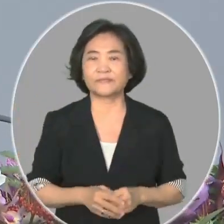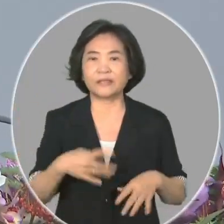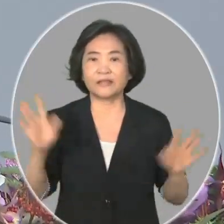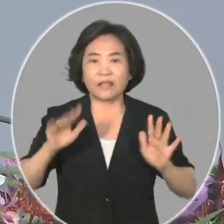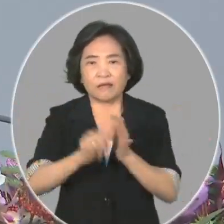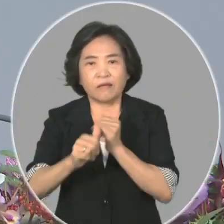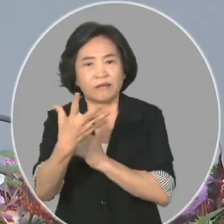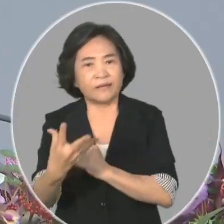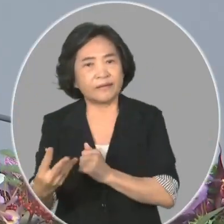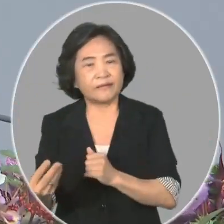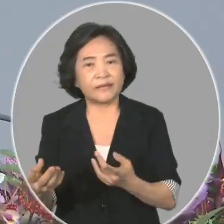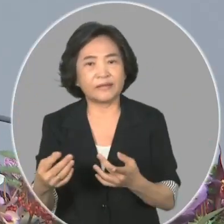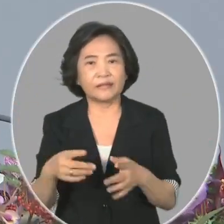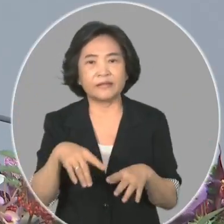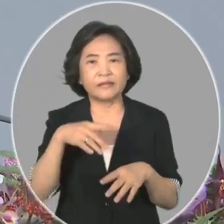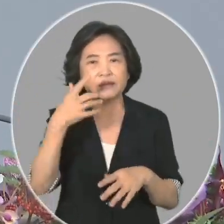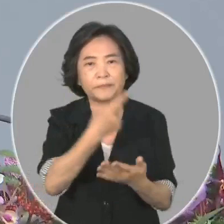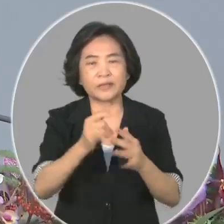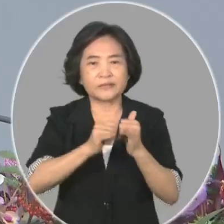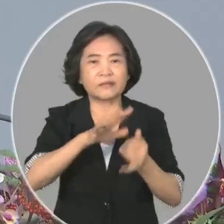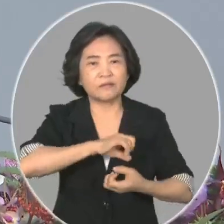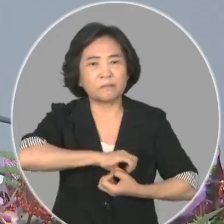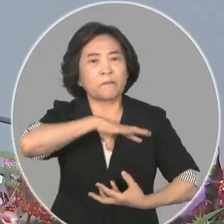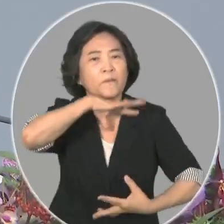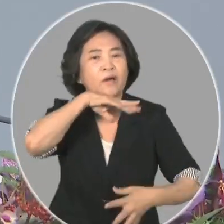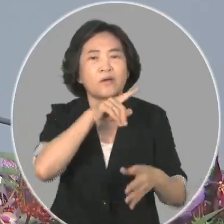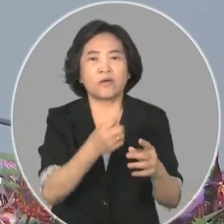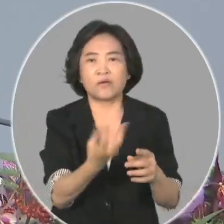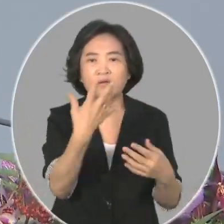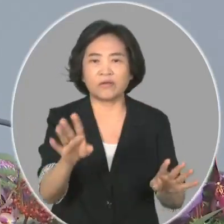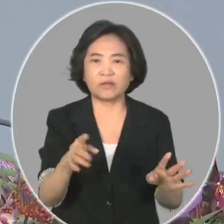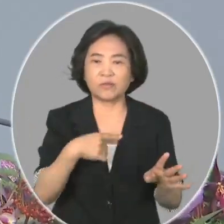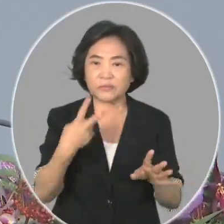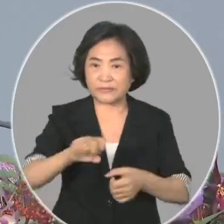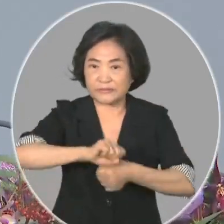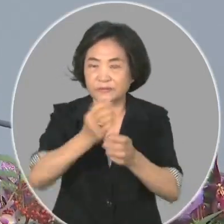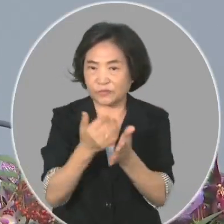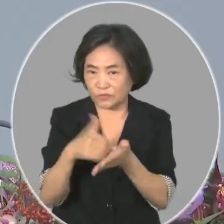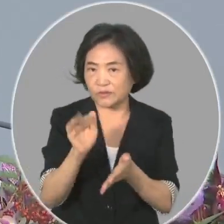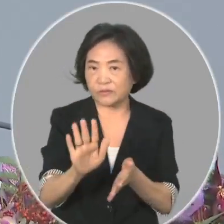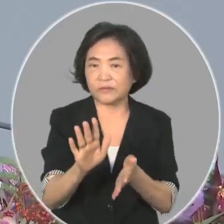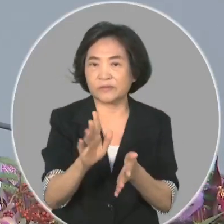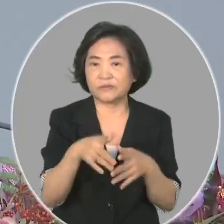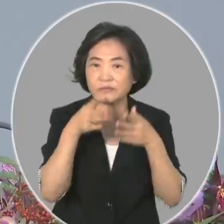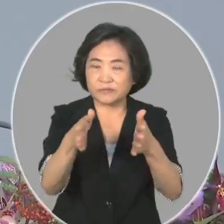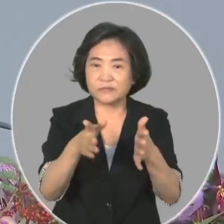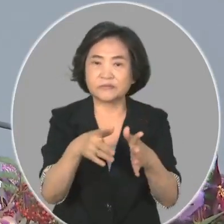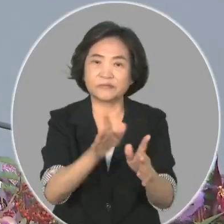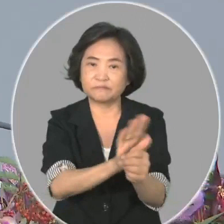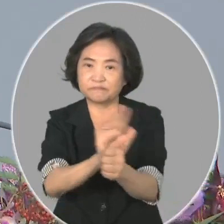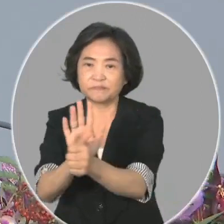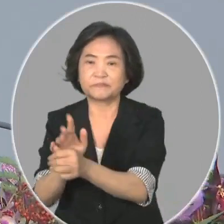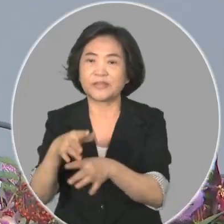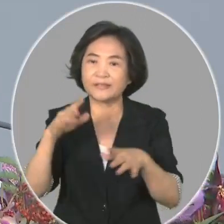女高龄化的社会，我们逐渐大幅增加预算，全力打造友善的生